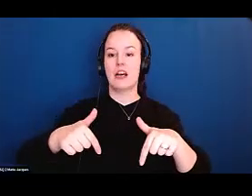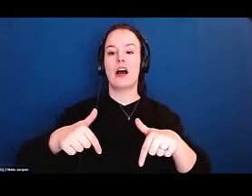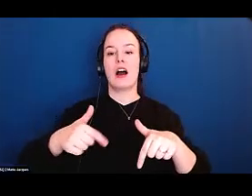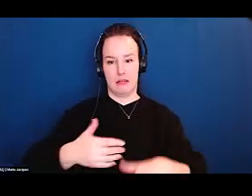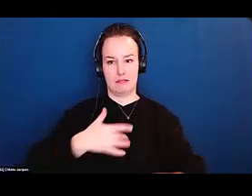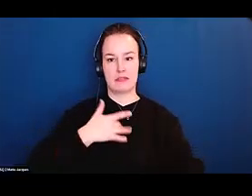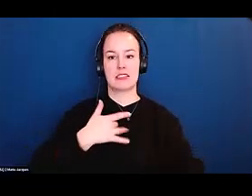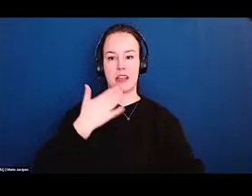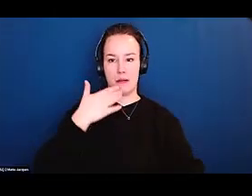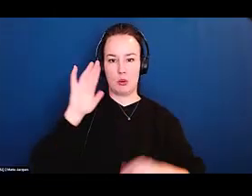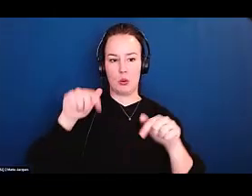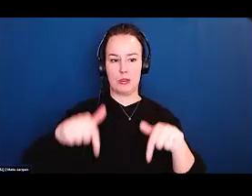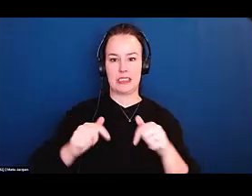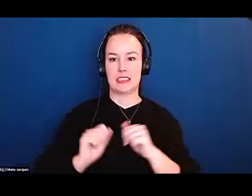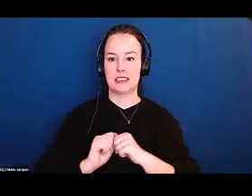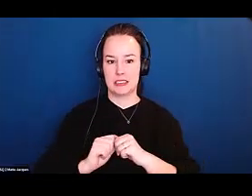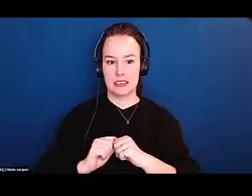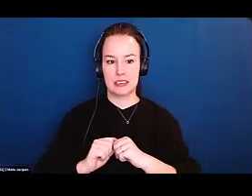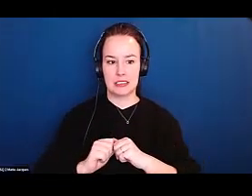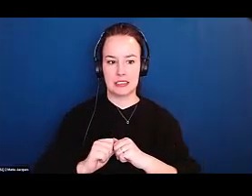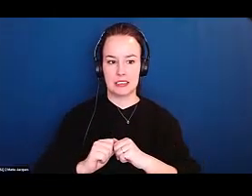«Je suis mieux ici.